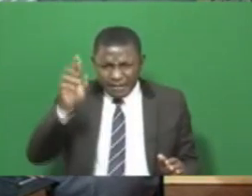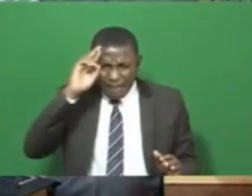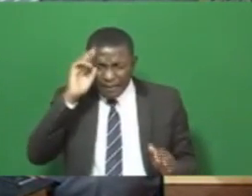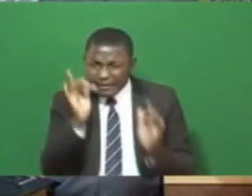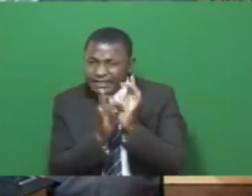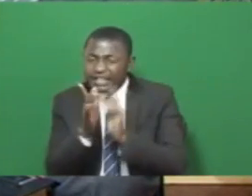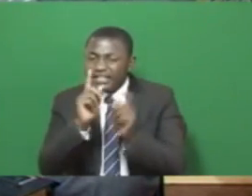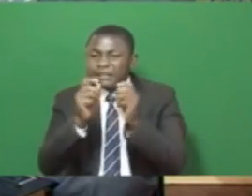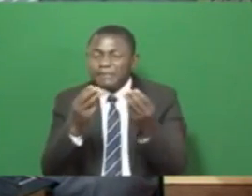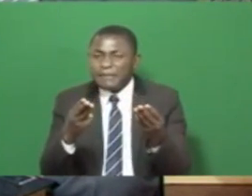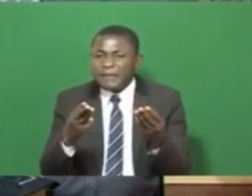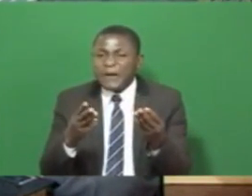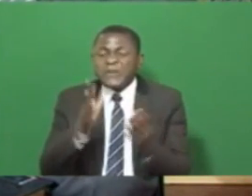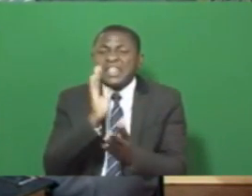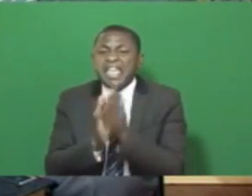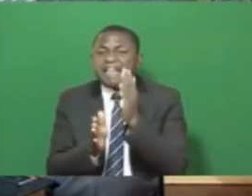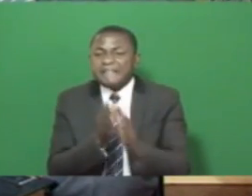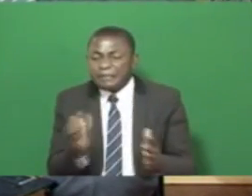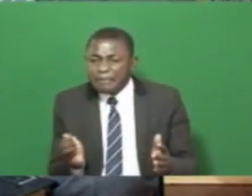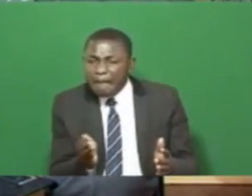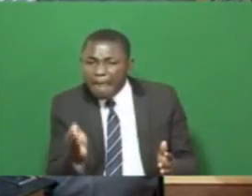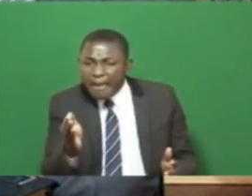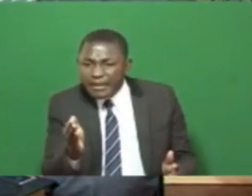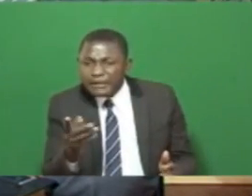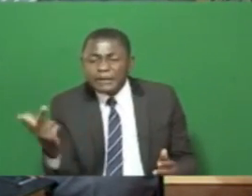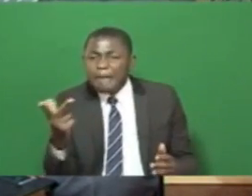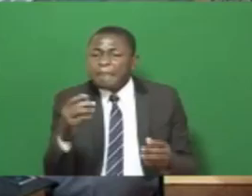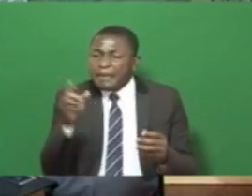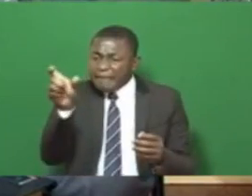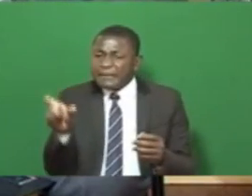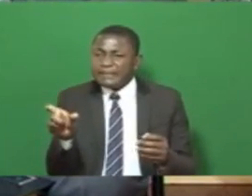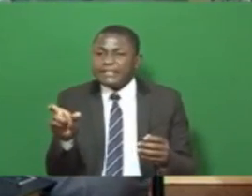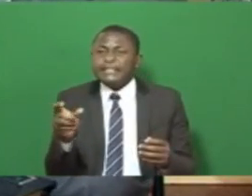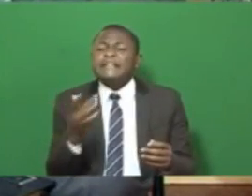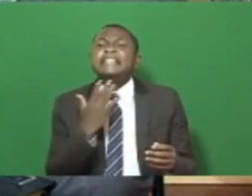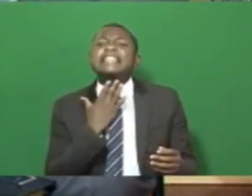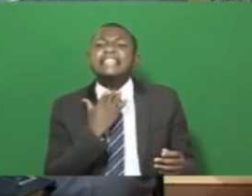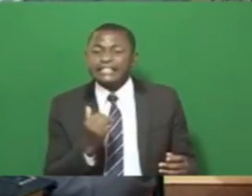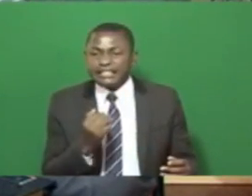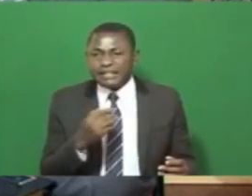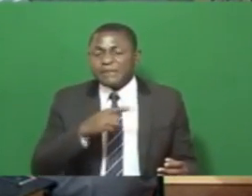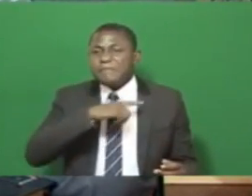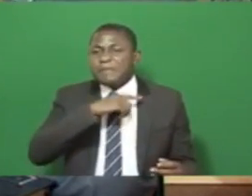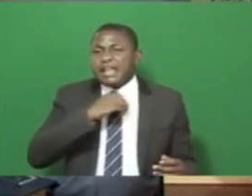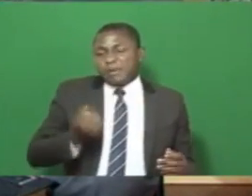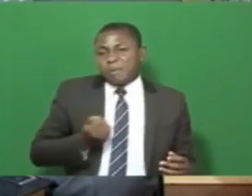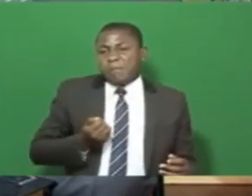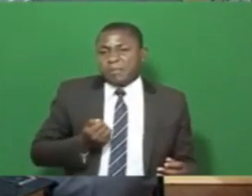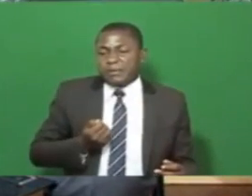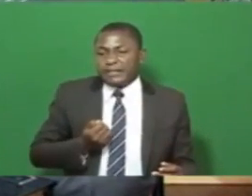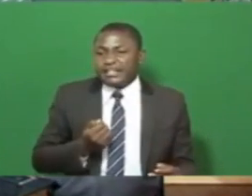Atinobvaoka okay, ndima achiti makanzwa kuti usaita upo asi ndinoti anongotarira mukadzi achichiva atoita